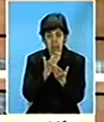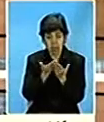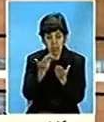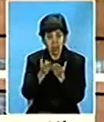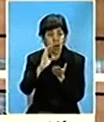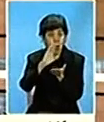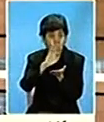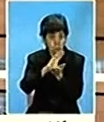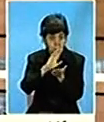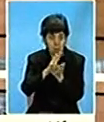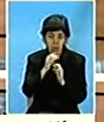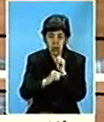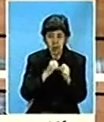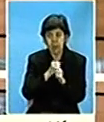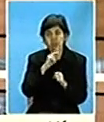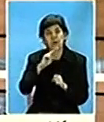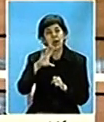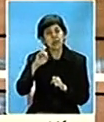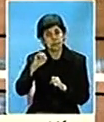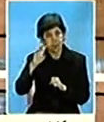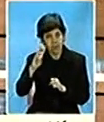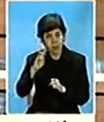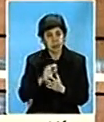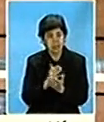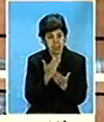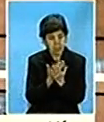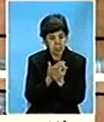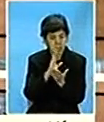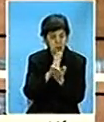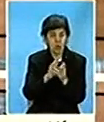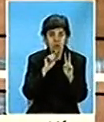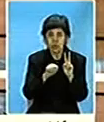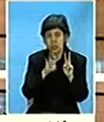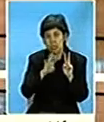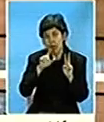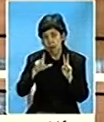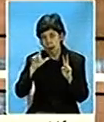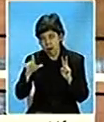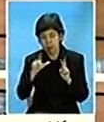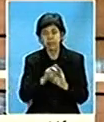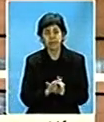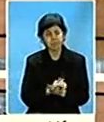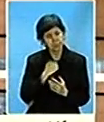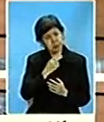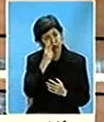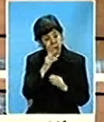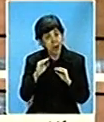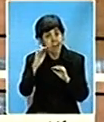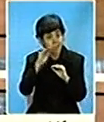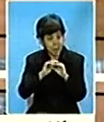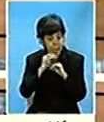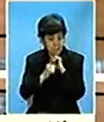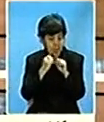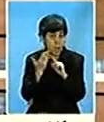ปีนี้ปี2556นี่นะครับที่ตั้งไว้ 2.4 ล้านล้านบาทดูแล้วจะเพิ่มจากปีที่แ